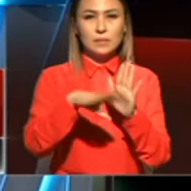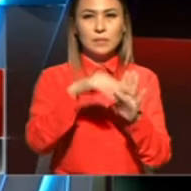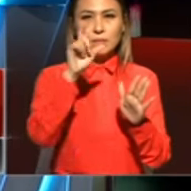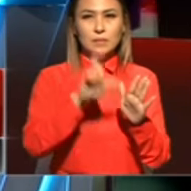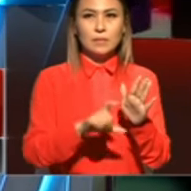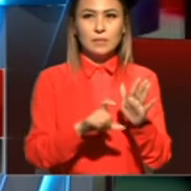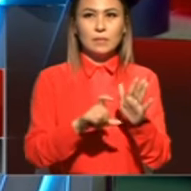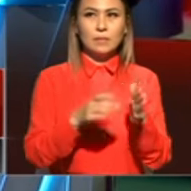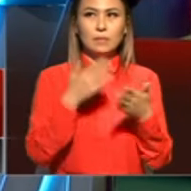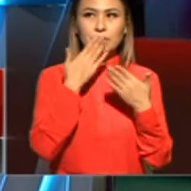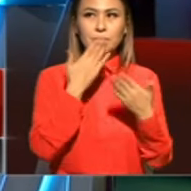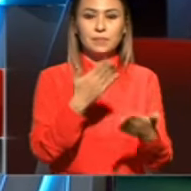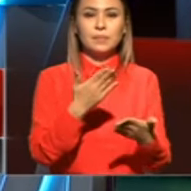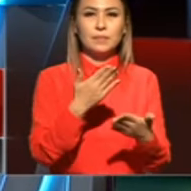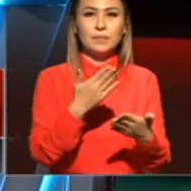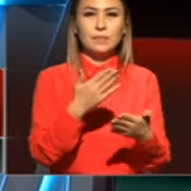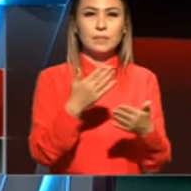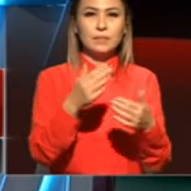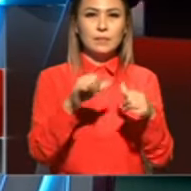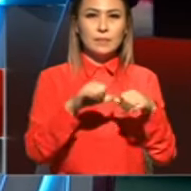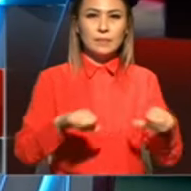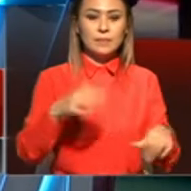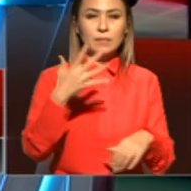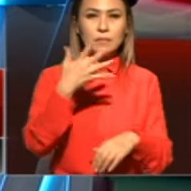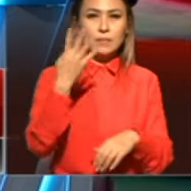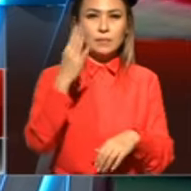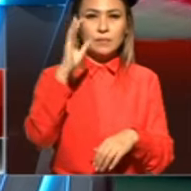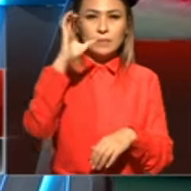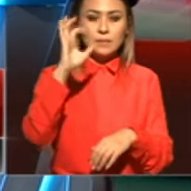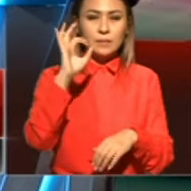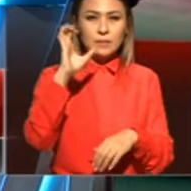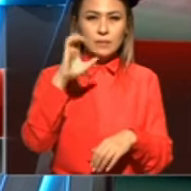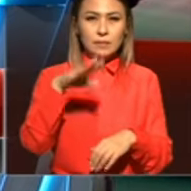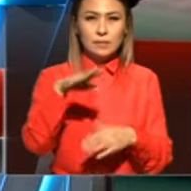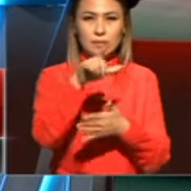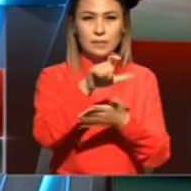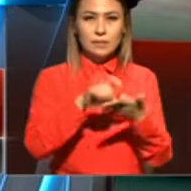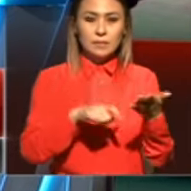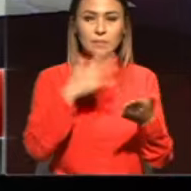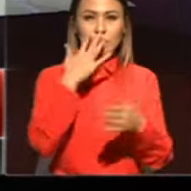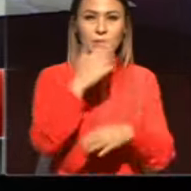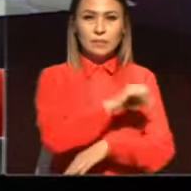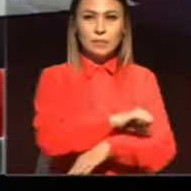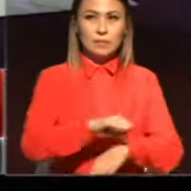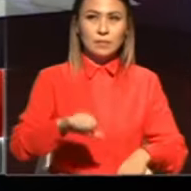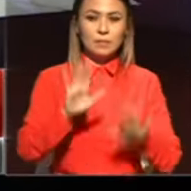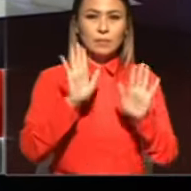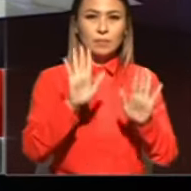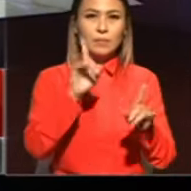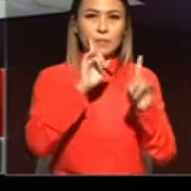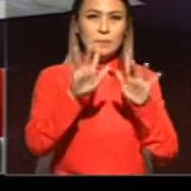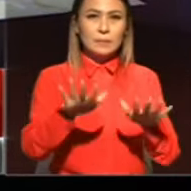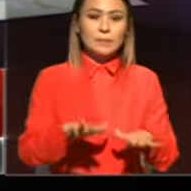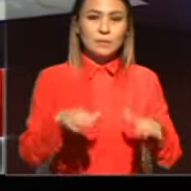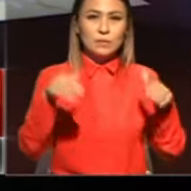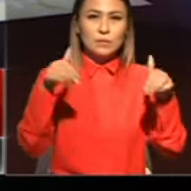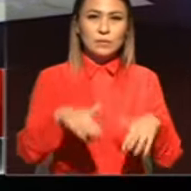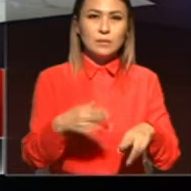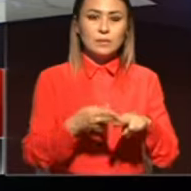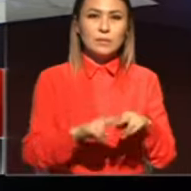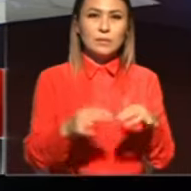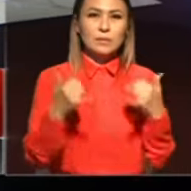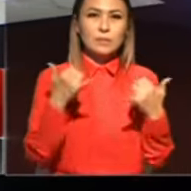Ермұрат Бапиға. Конституцияның 54-ші бабына сәйкес сыртқы қарыз мәселесін тек қана парламент шешеді.